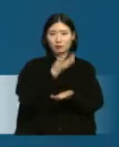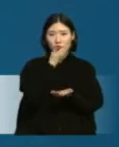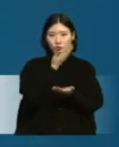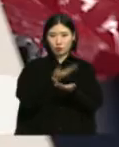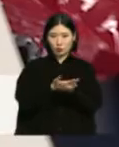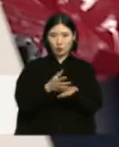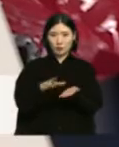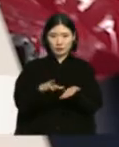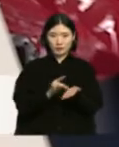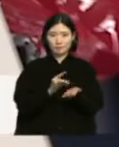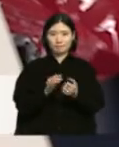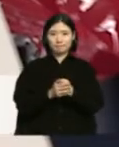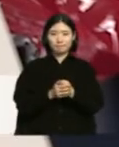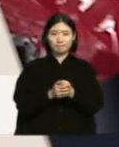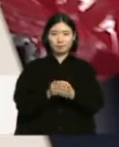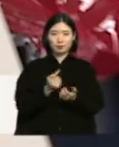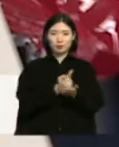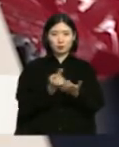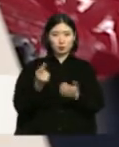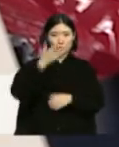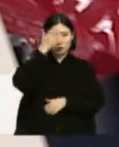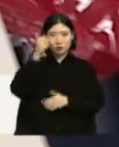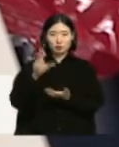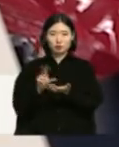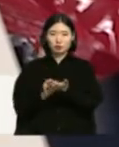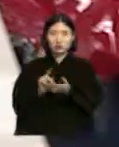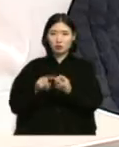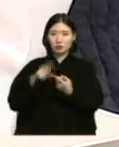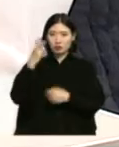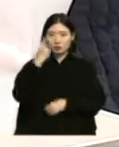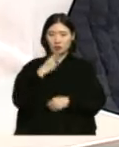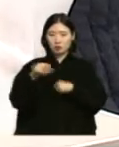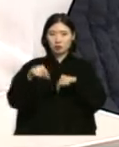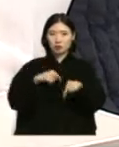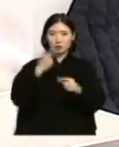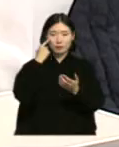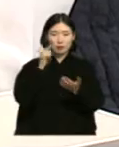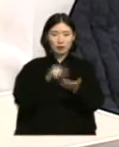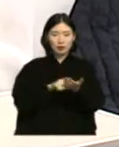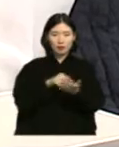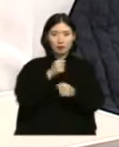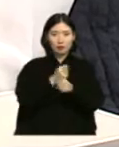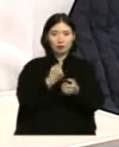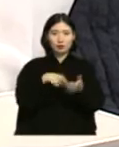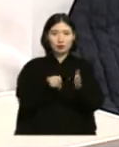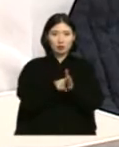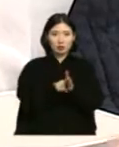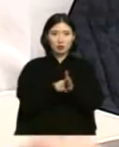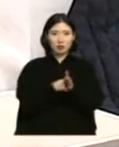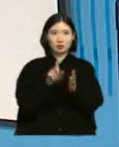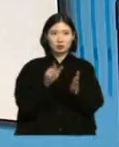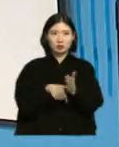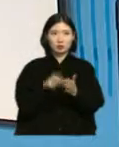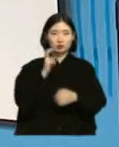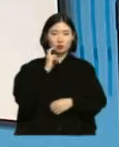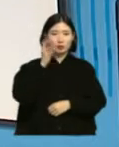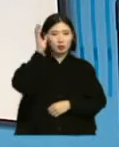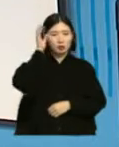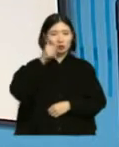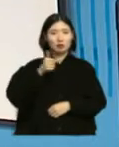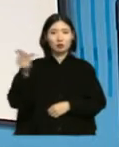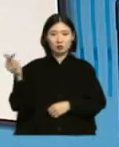골자입니다. 그동안 소외됐던 청년 문제를 둘러보고 정책을 발굴하기 위한 자리라는 점에서 송파구가 거는 기대는